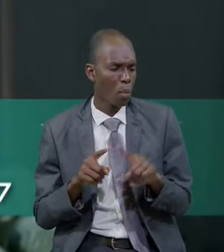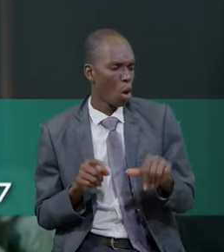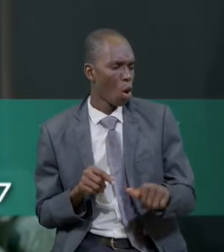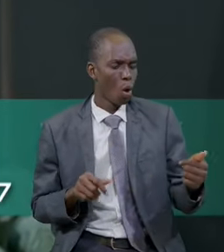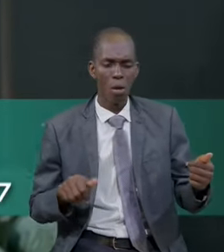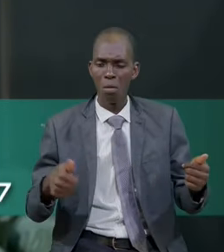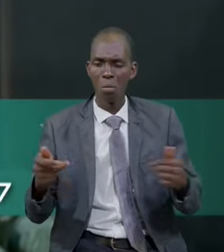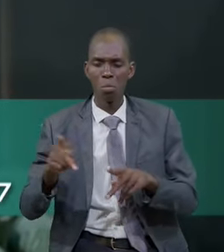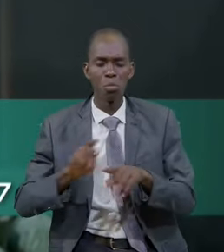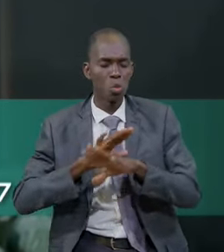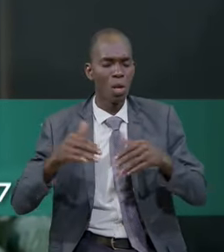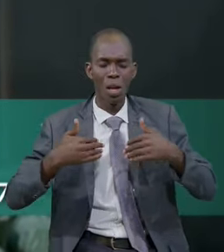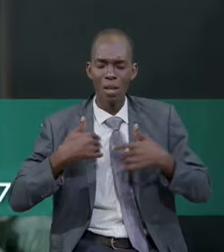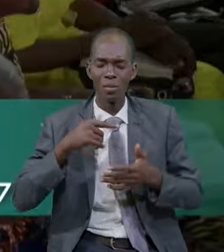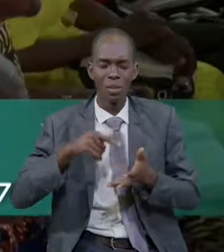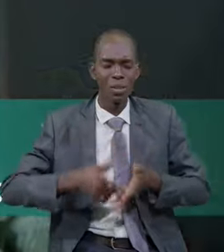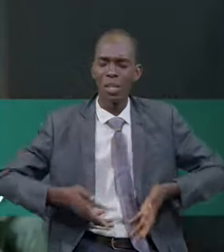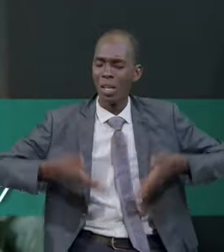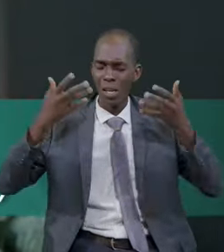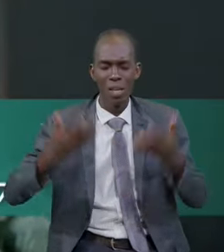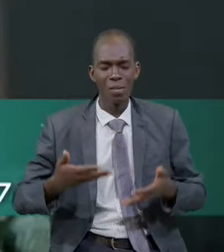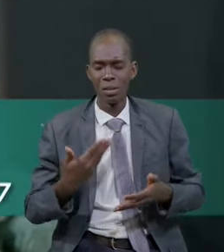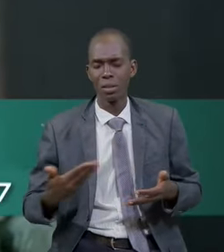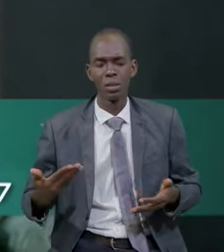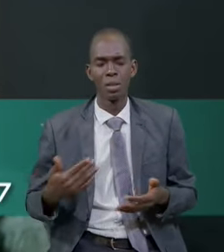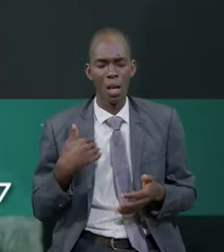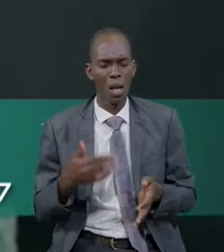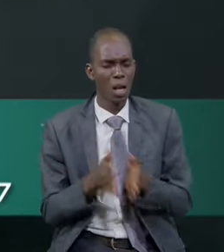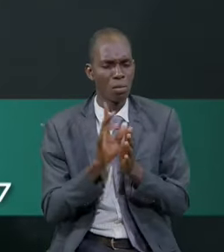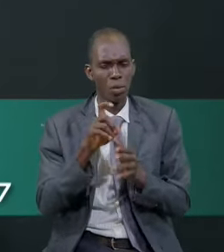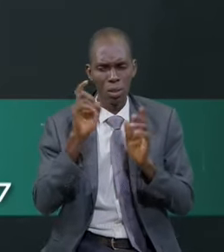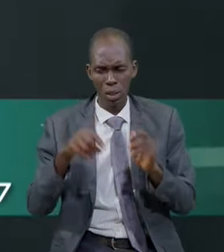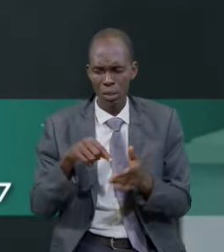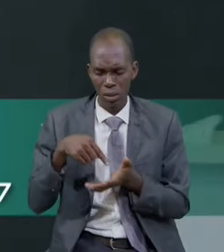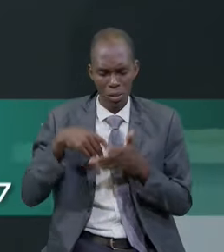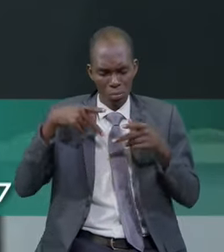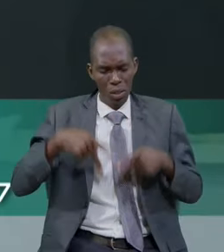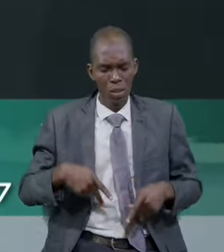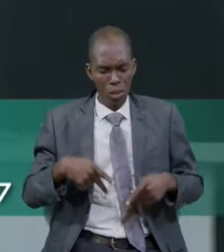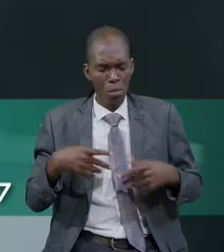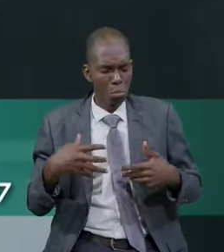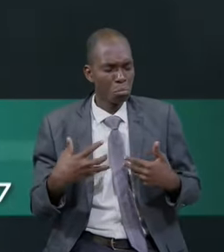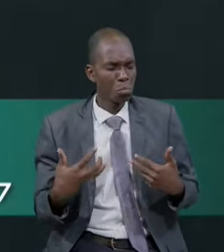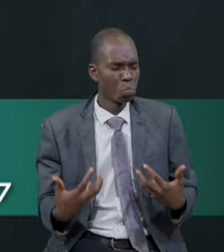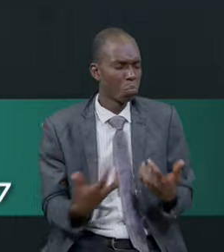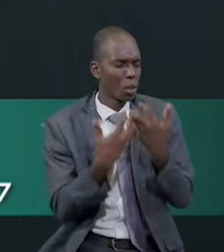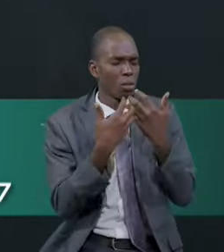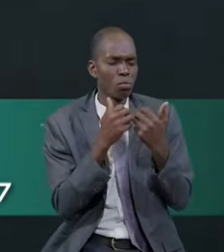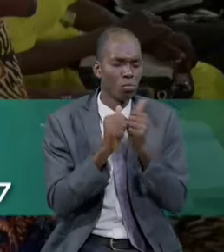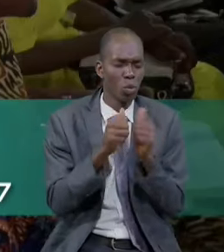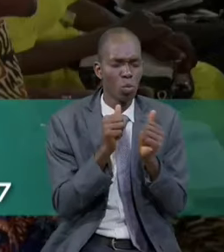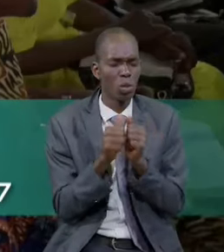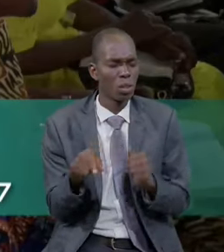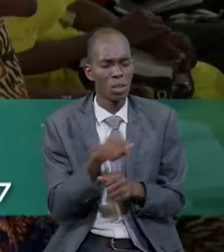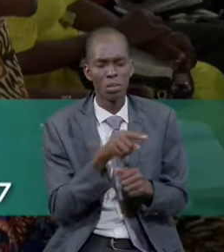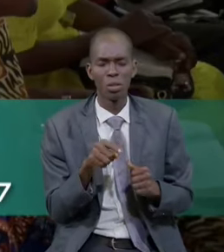eux. Est-ce qu'il peut concurrencer avec eux? Non. Plusieurs parmi nous, nous avons des poids sur